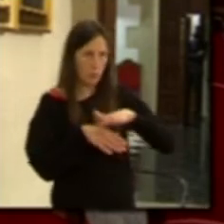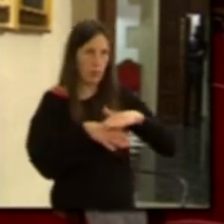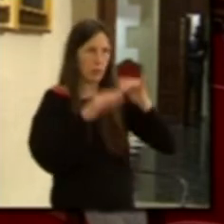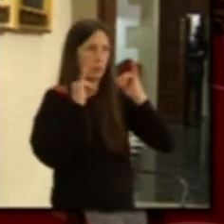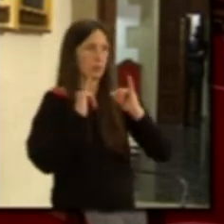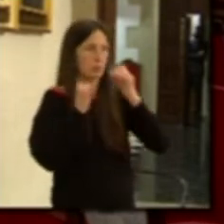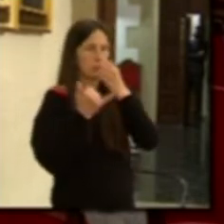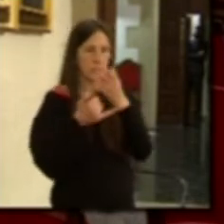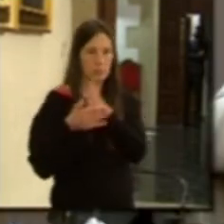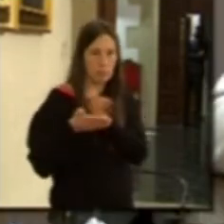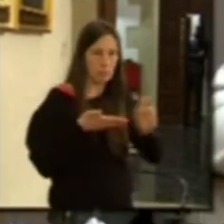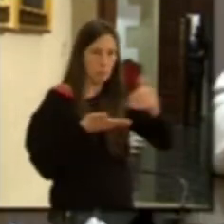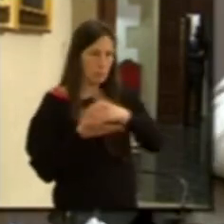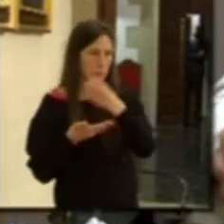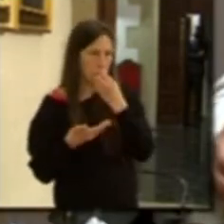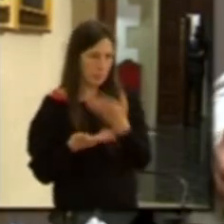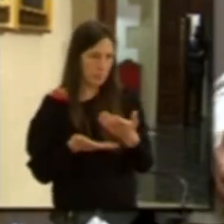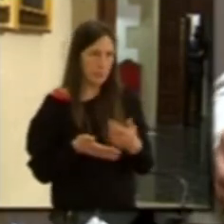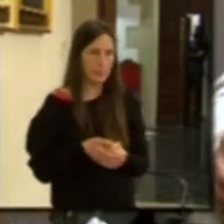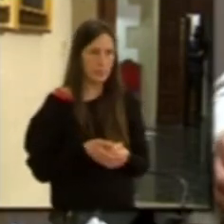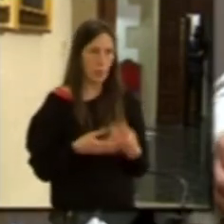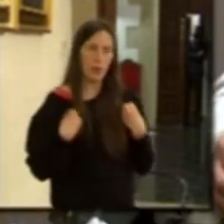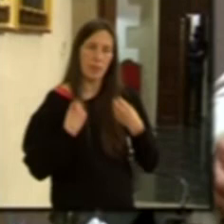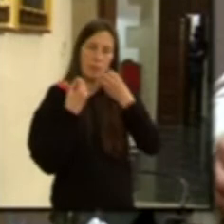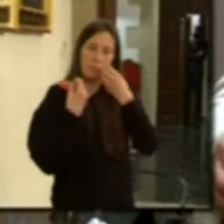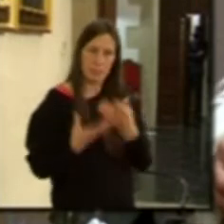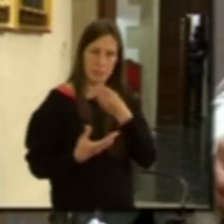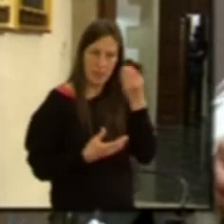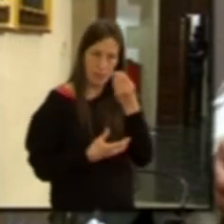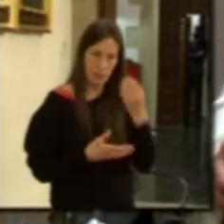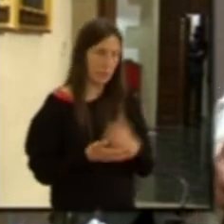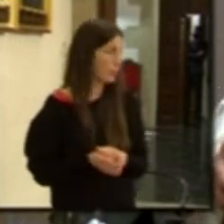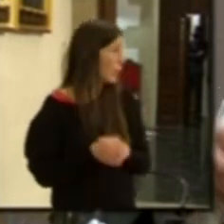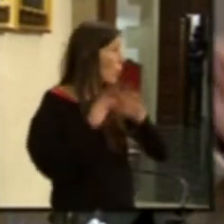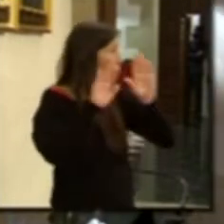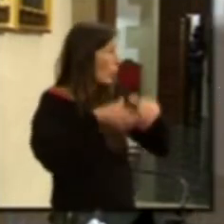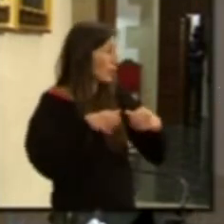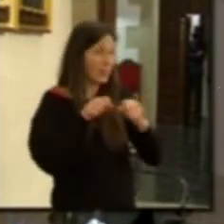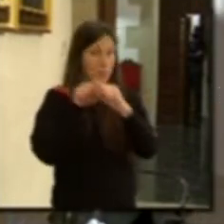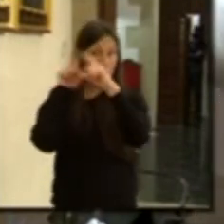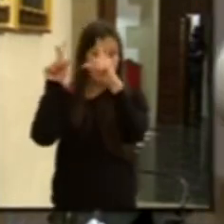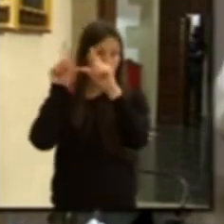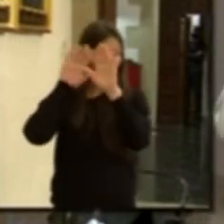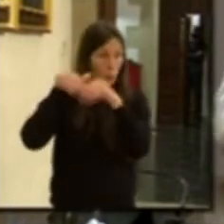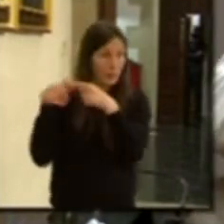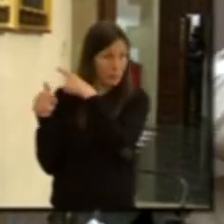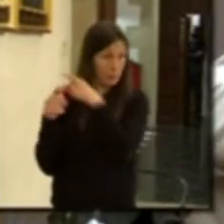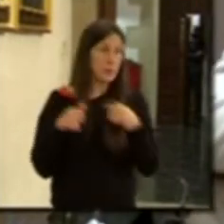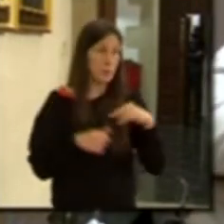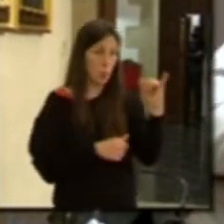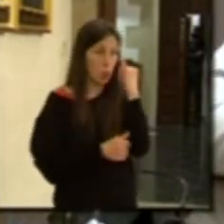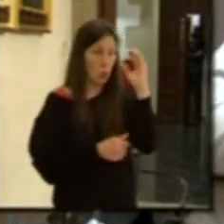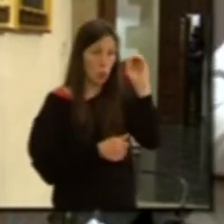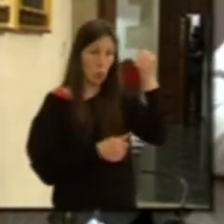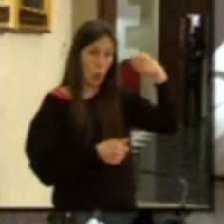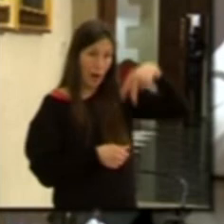unes connexions més agradables i perquè s'hi pugui viure molt més bé. I l'últim que voldria dir-vos és l'últim que vam fer en Joan Riera,